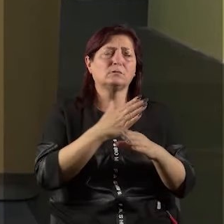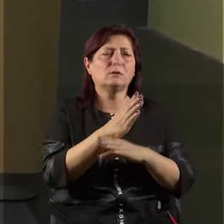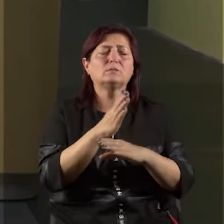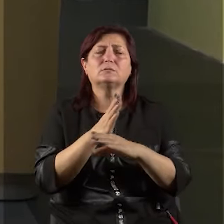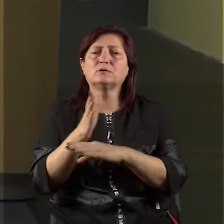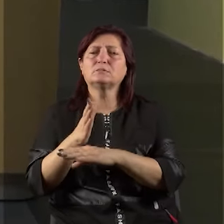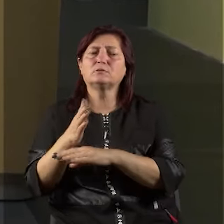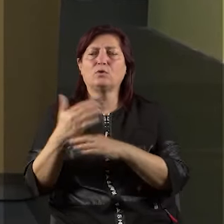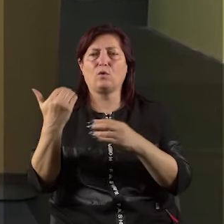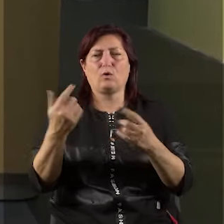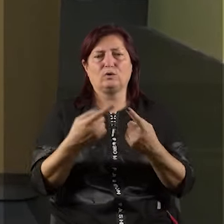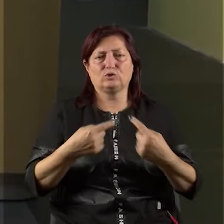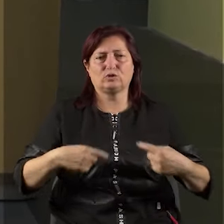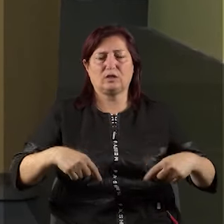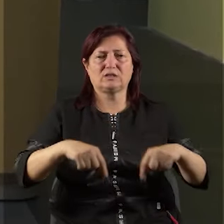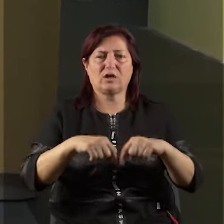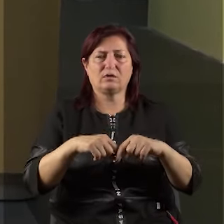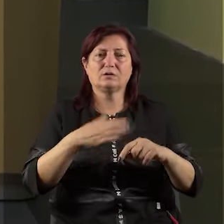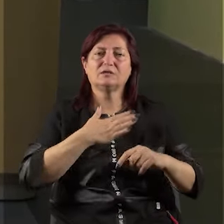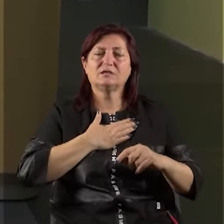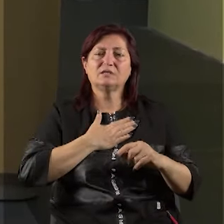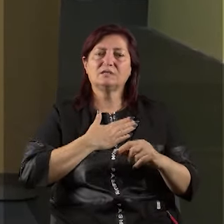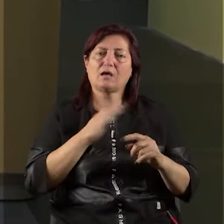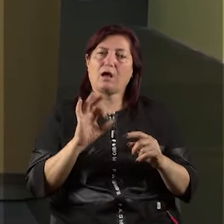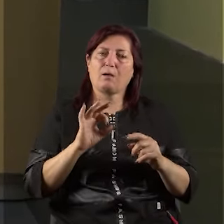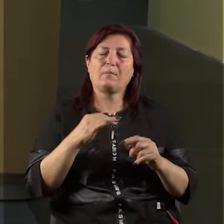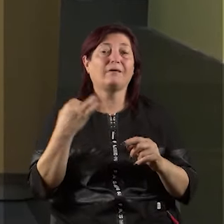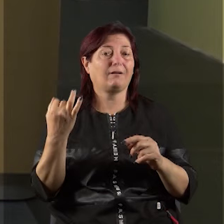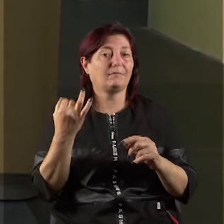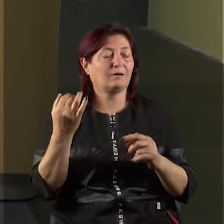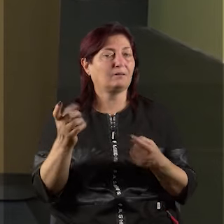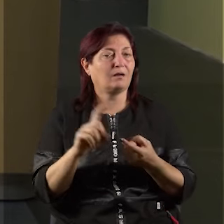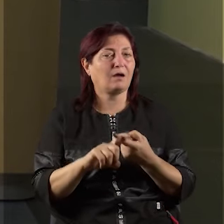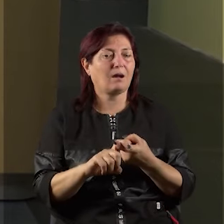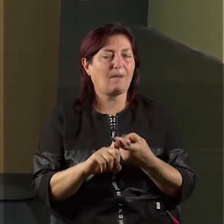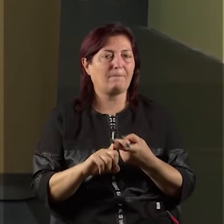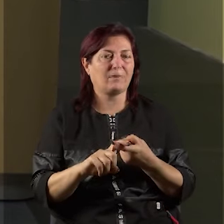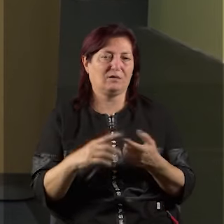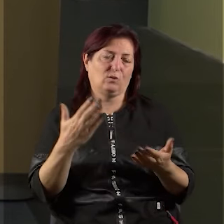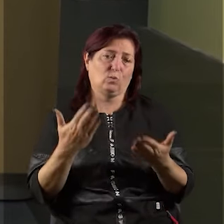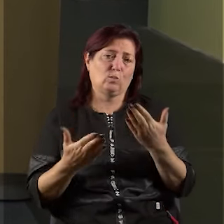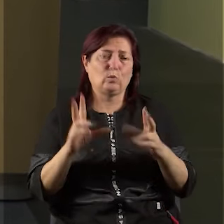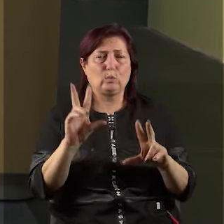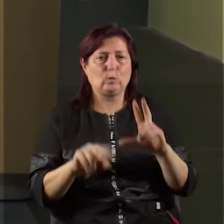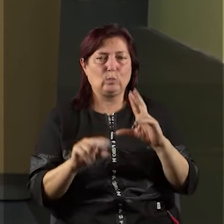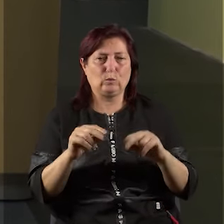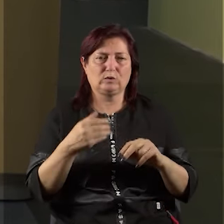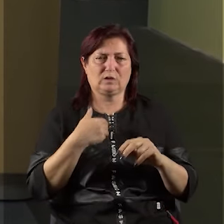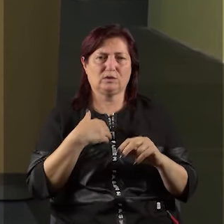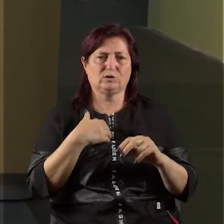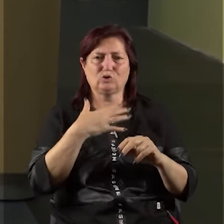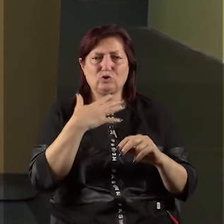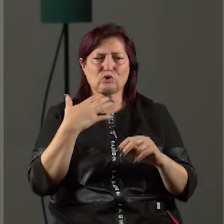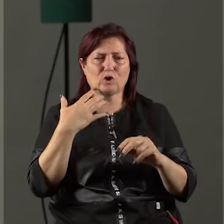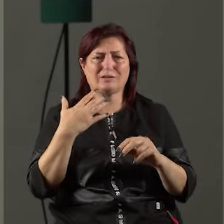ծրագրի շրջանակում, այսինքն ինձ համար հետաքրքիր է այդ կապը։ Ասենք ես գնում եմ եւ գուցե ավելի շատ ստանում եմ, եթե անկեղծ ասեմ,